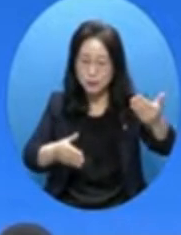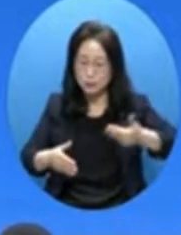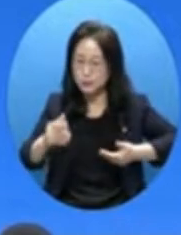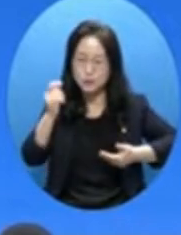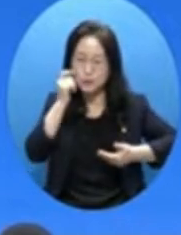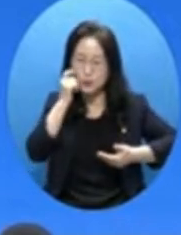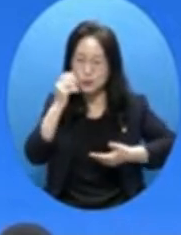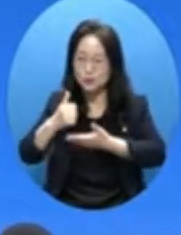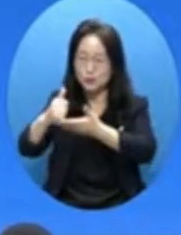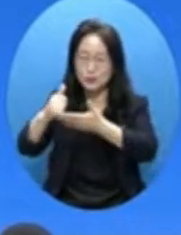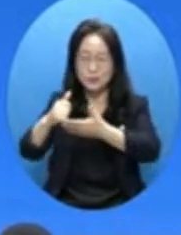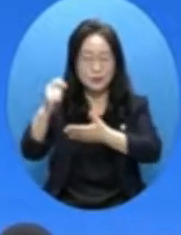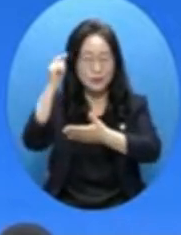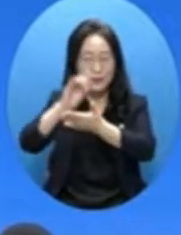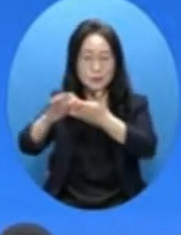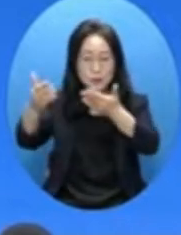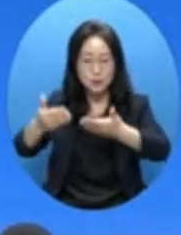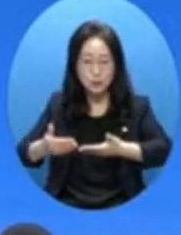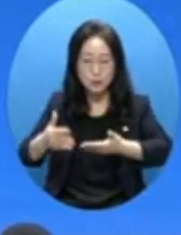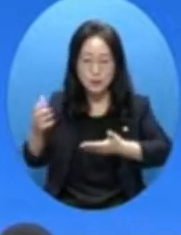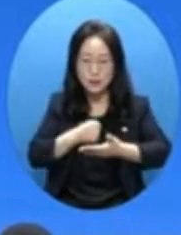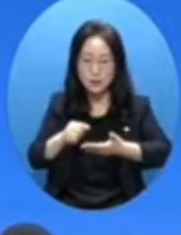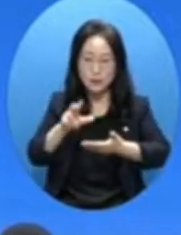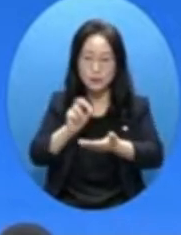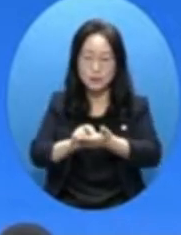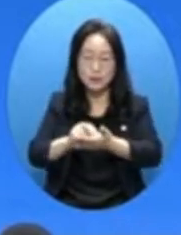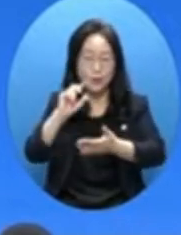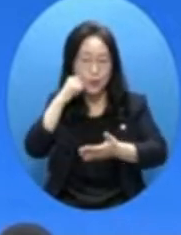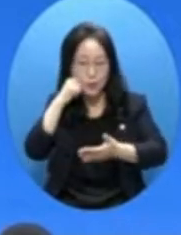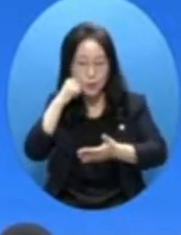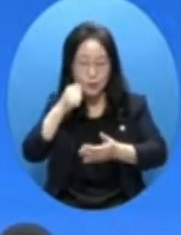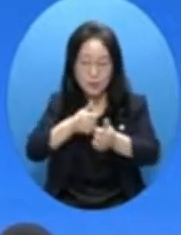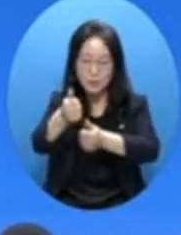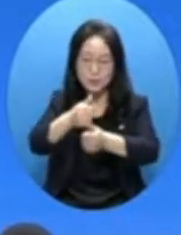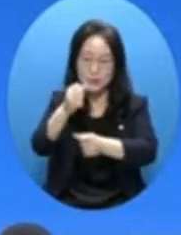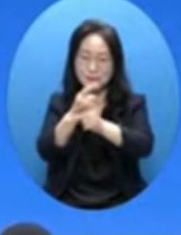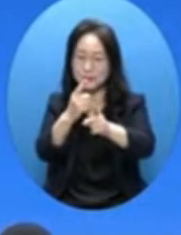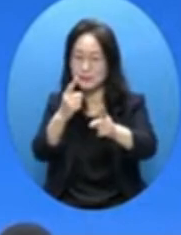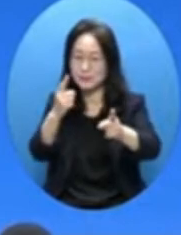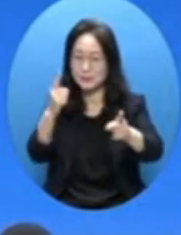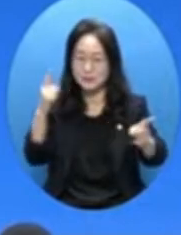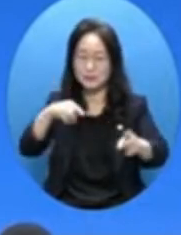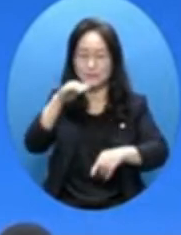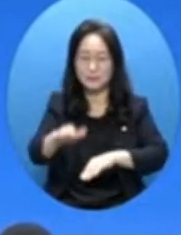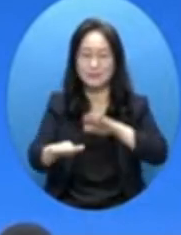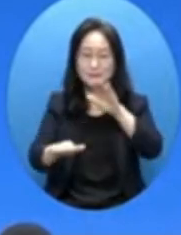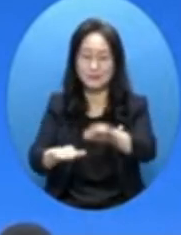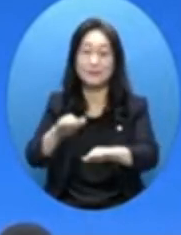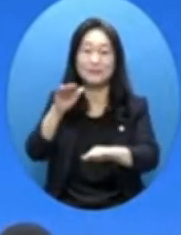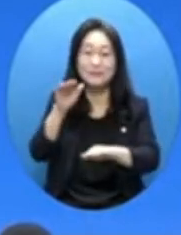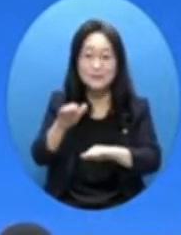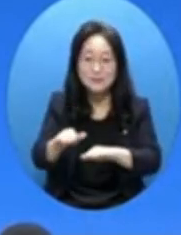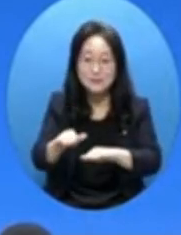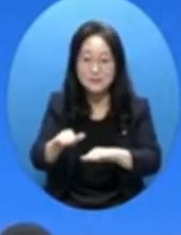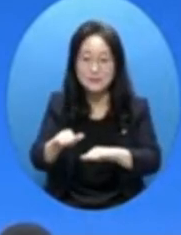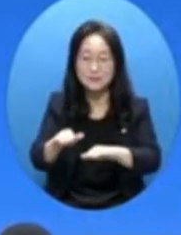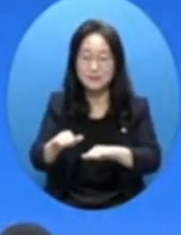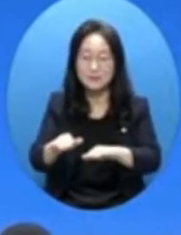주님의 평안함을 가지고 모든 문제 어려움을 이겨내고 승리의 발걸음을 걸어나가는